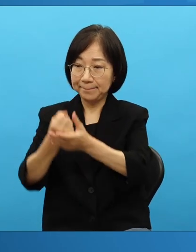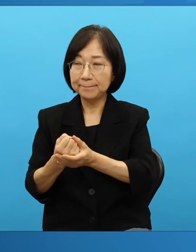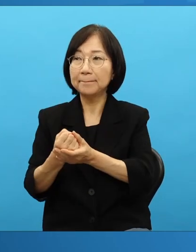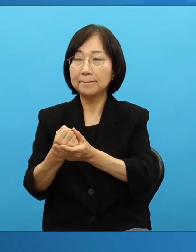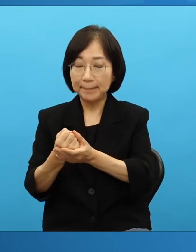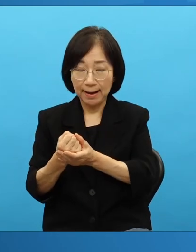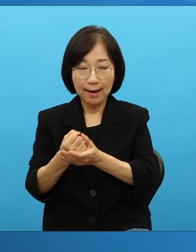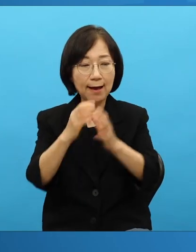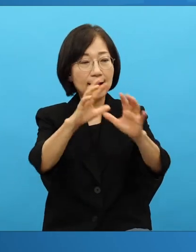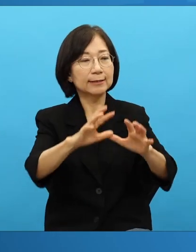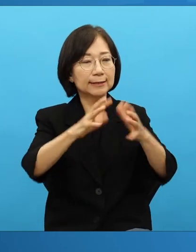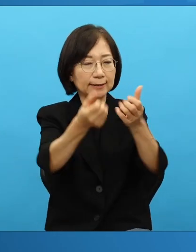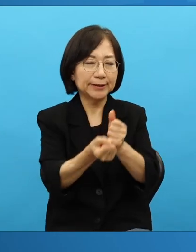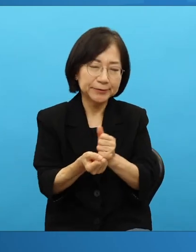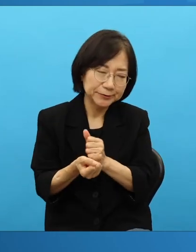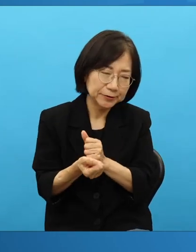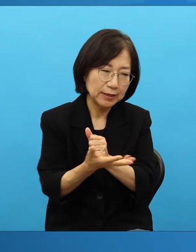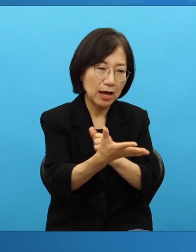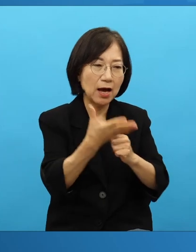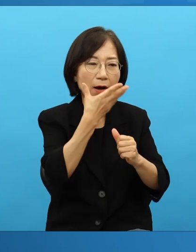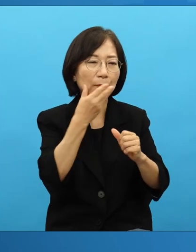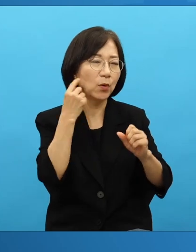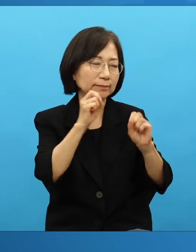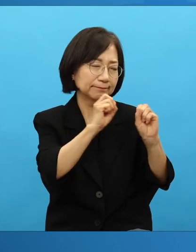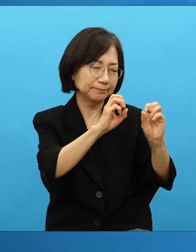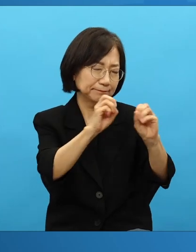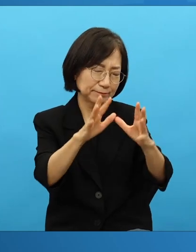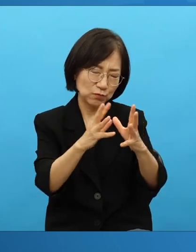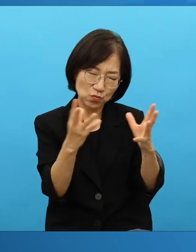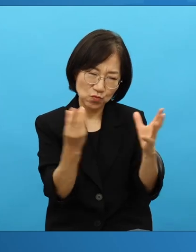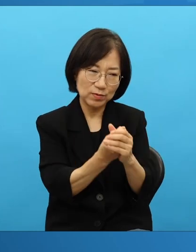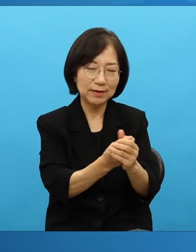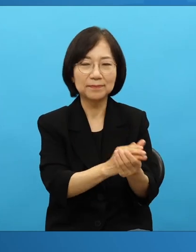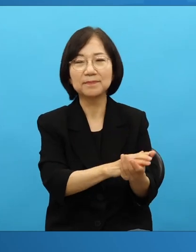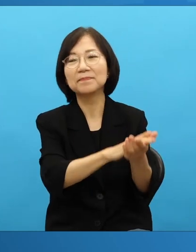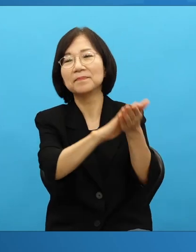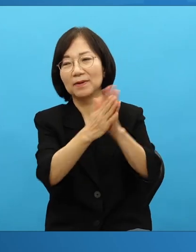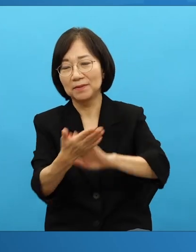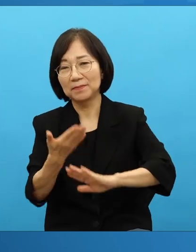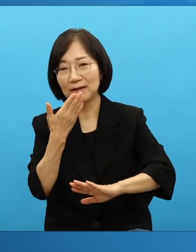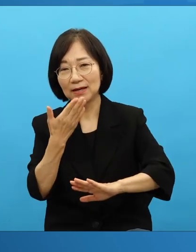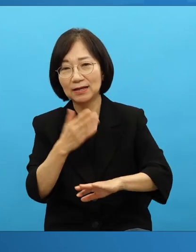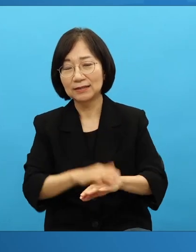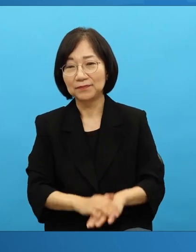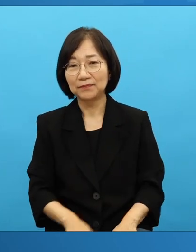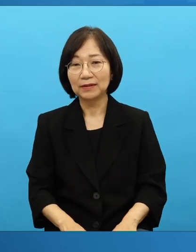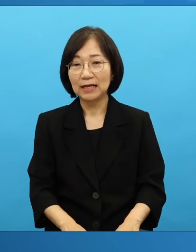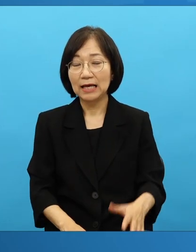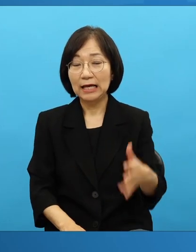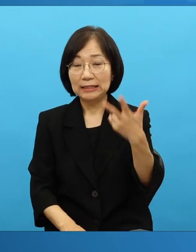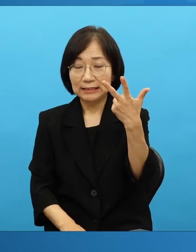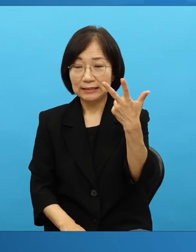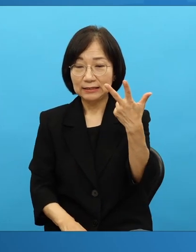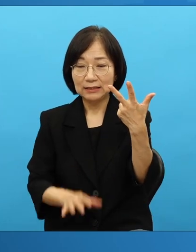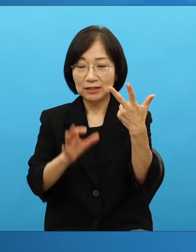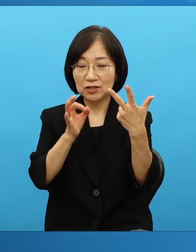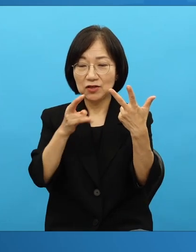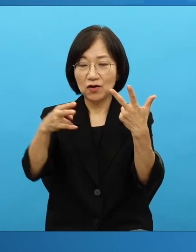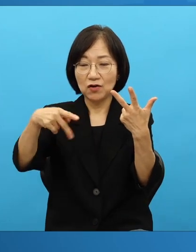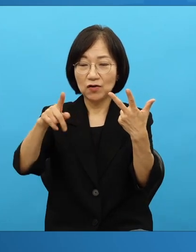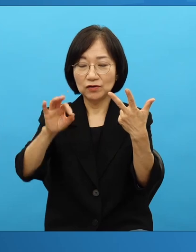이걸 보면 뭡니까? 칠 여정을 누리는 겁니다. 놓치지 마세요.